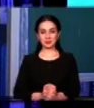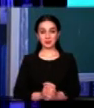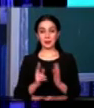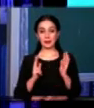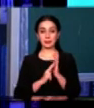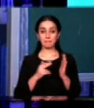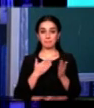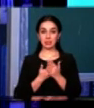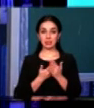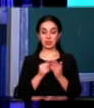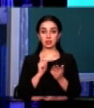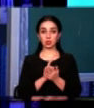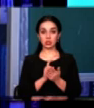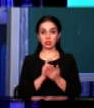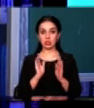Sakkizinchi masalani ishlaymiz.